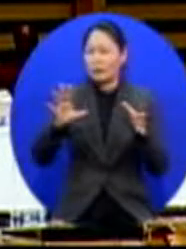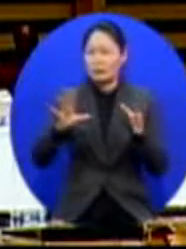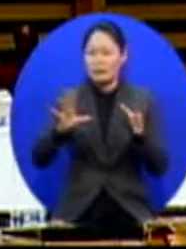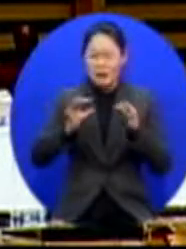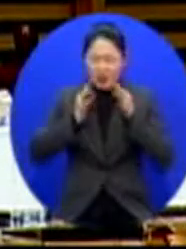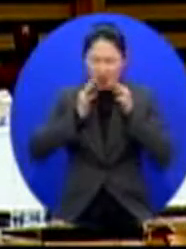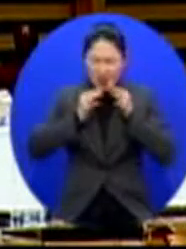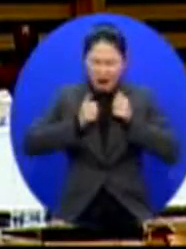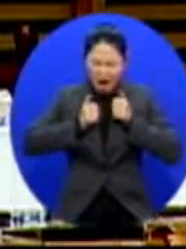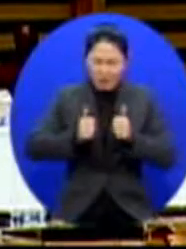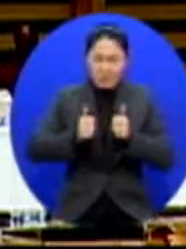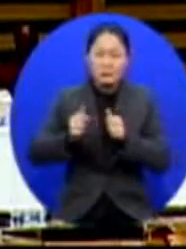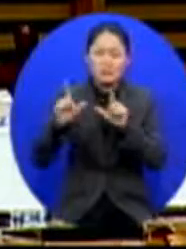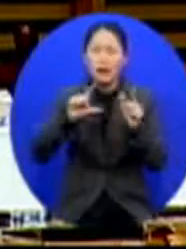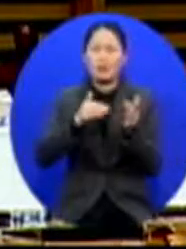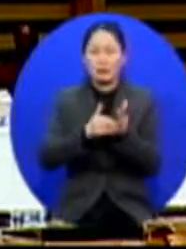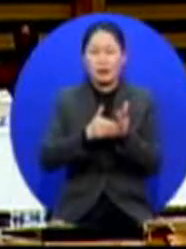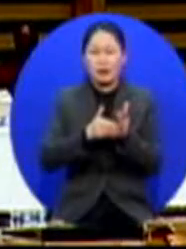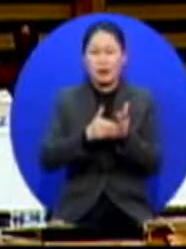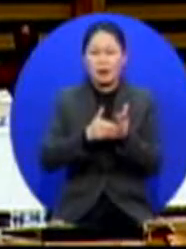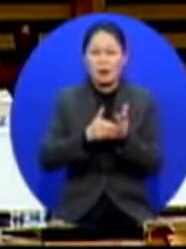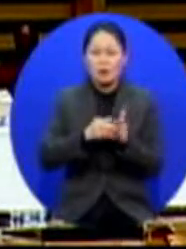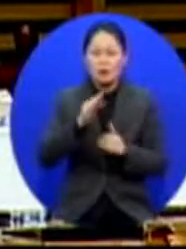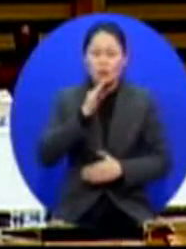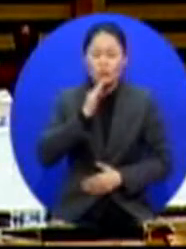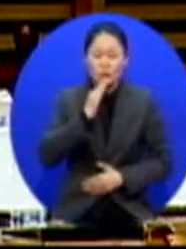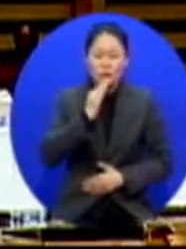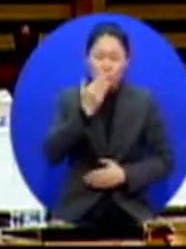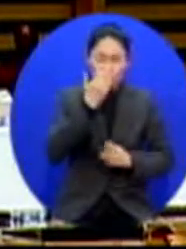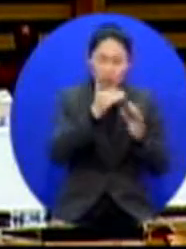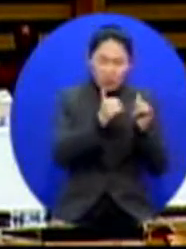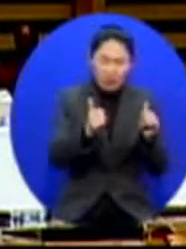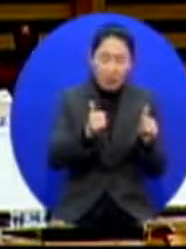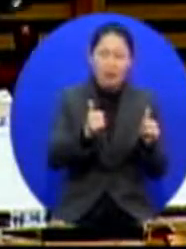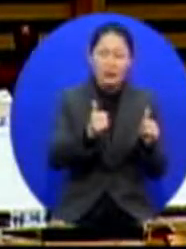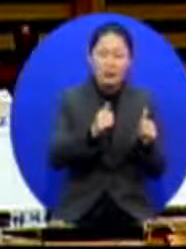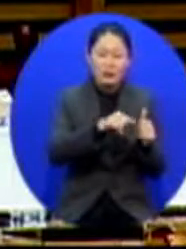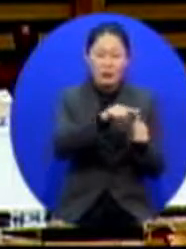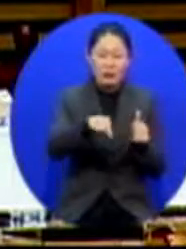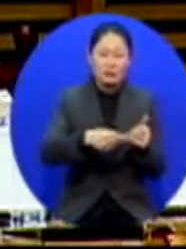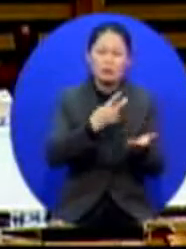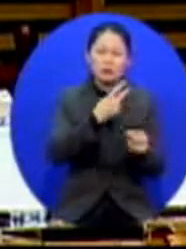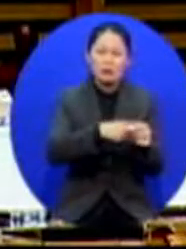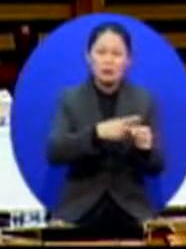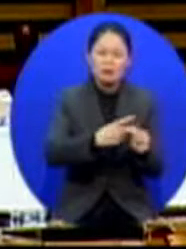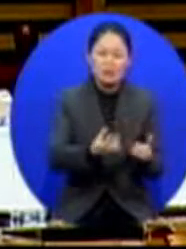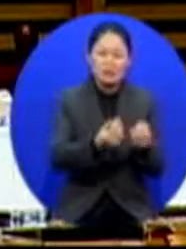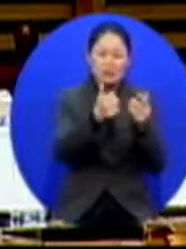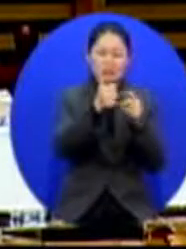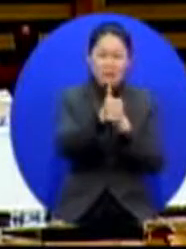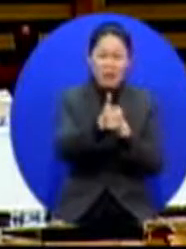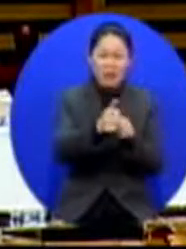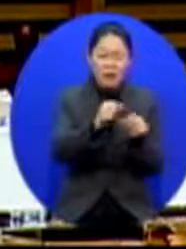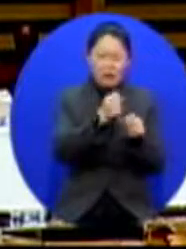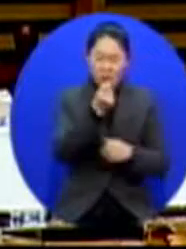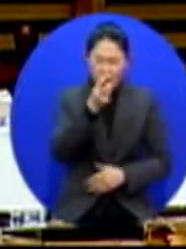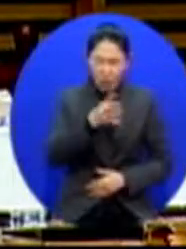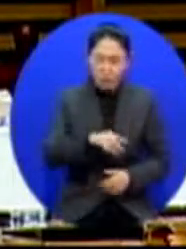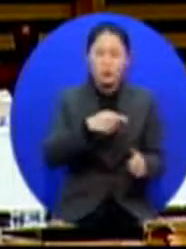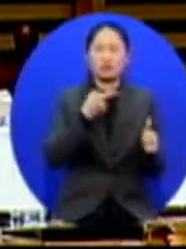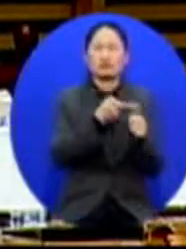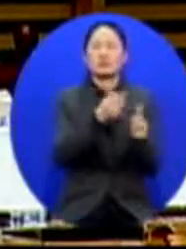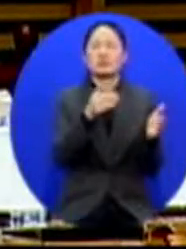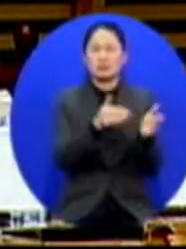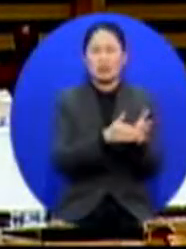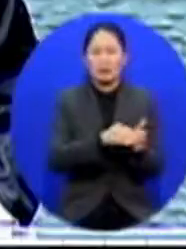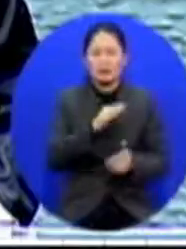되어서 유대인들이 존경하던 랍비 나 제사장들을 여러 주겠습니다 아주 잔인한 정치를 했던